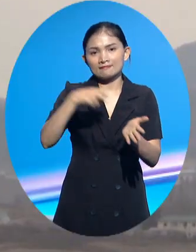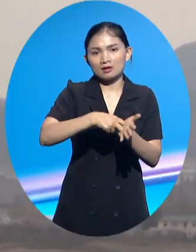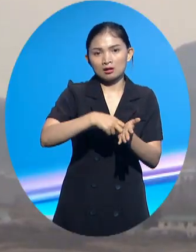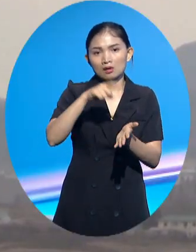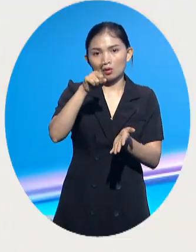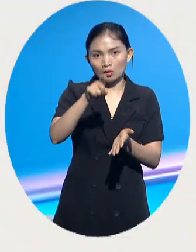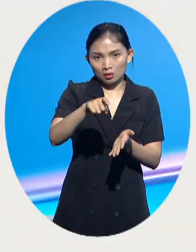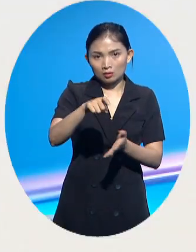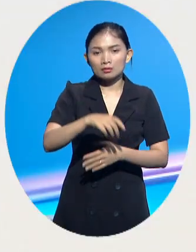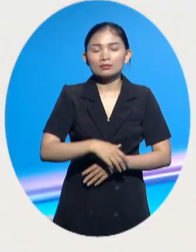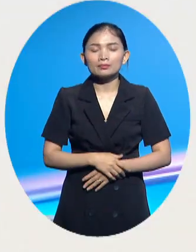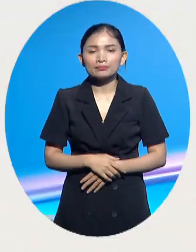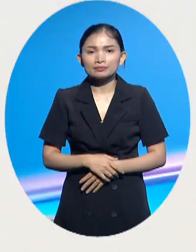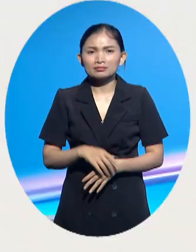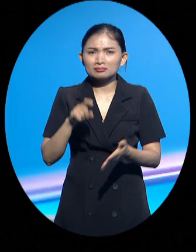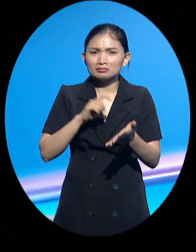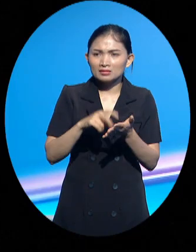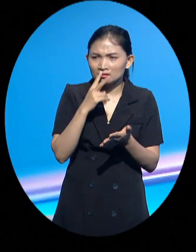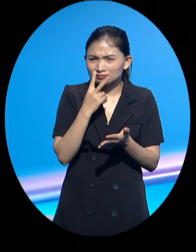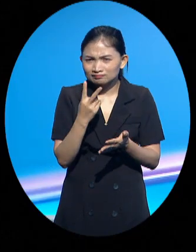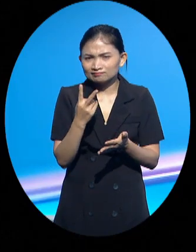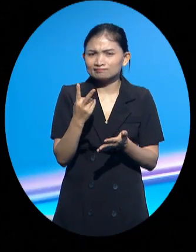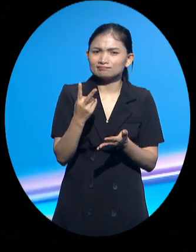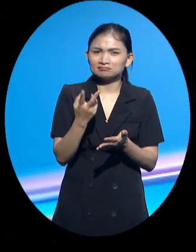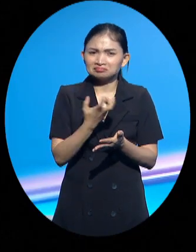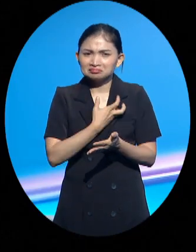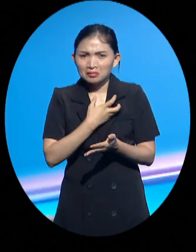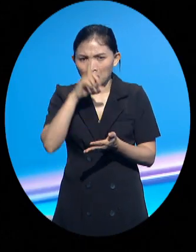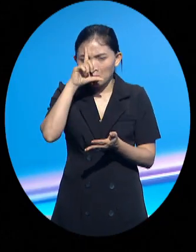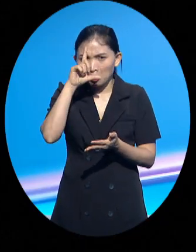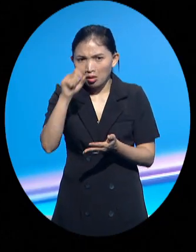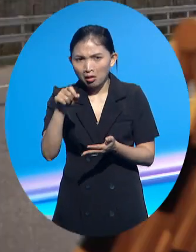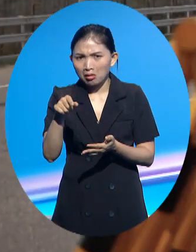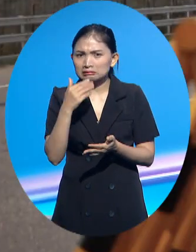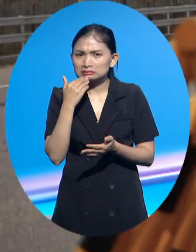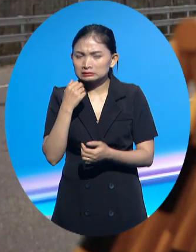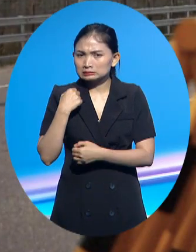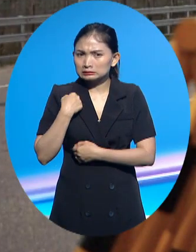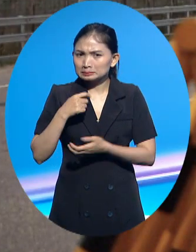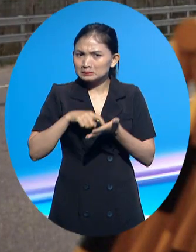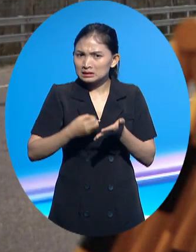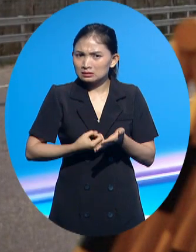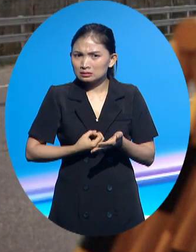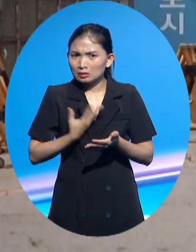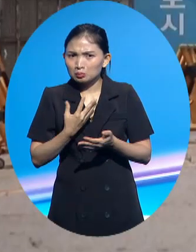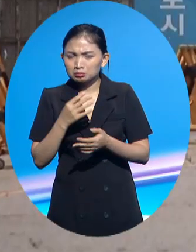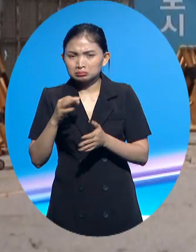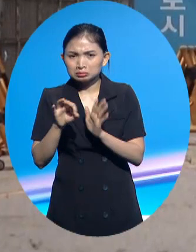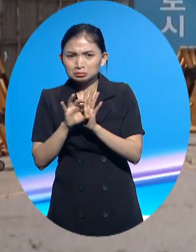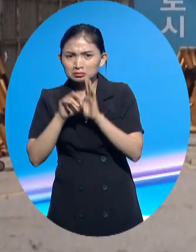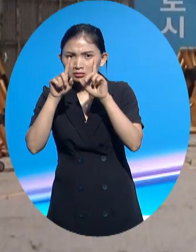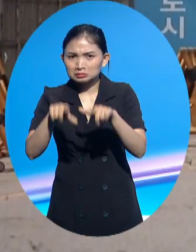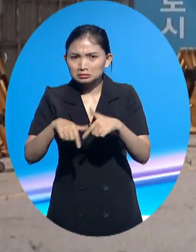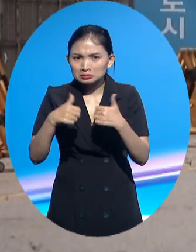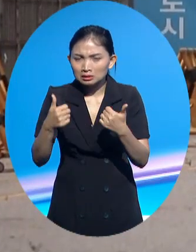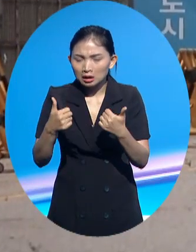đã bày tỏ quan ngại sâu sắc về số phận của binh sĩ này tại Triều Tiên quân đội Mỹ lưu ý về trường hợp của ô tô bambier sinh